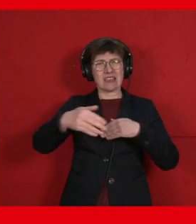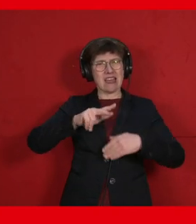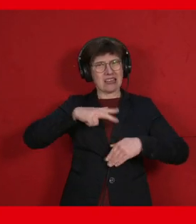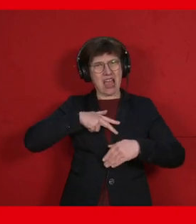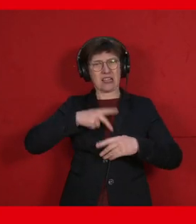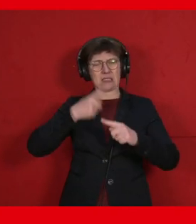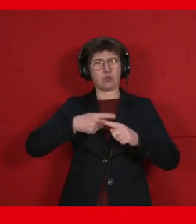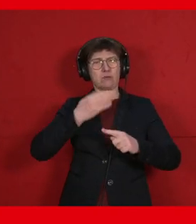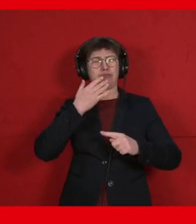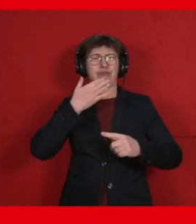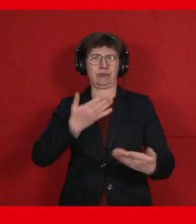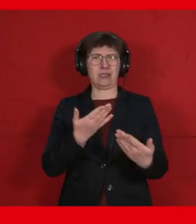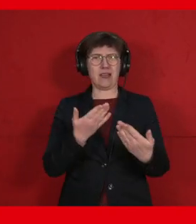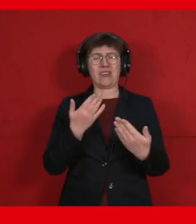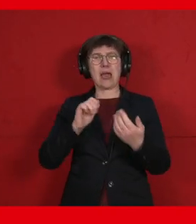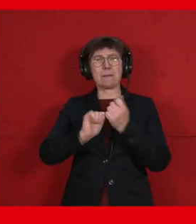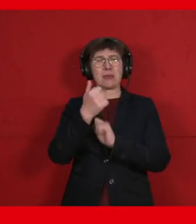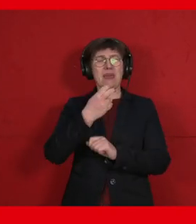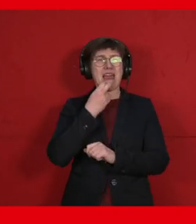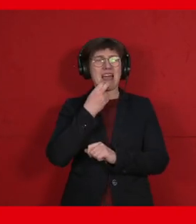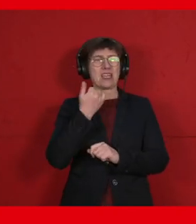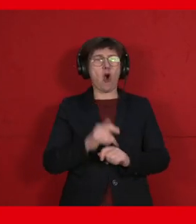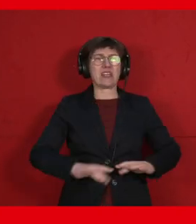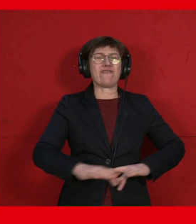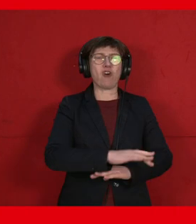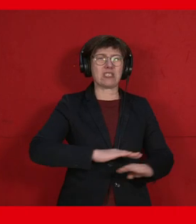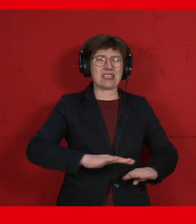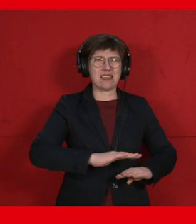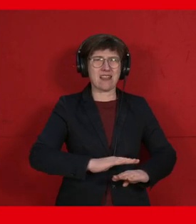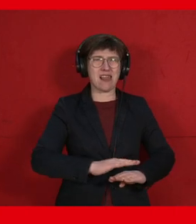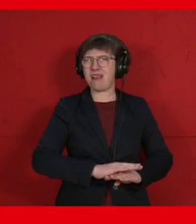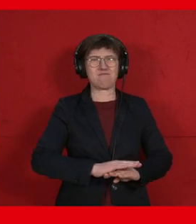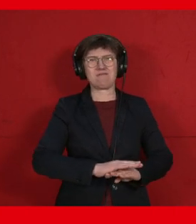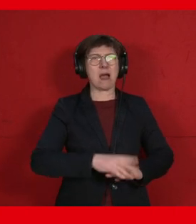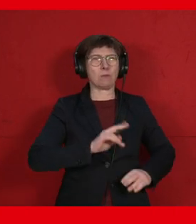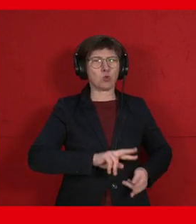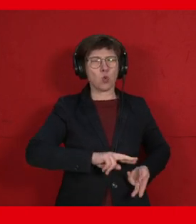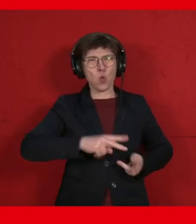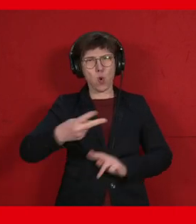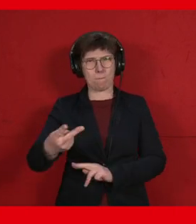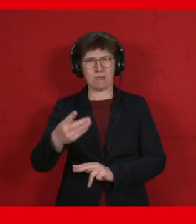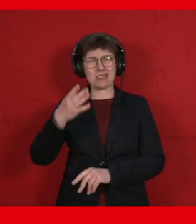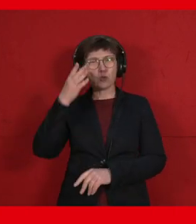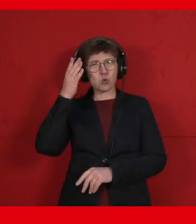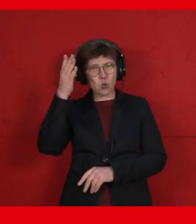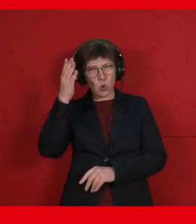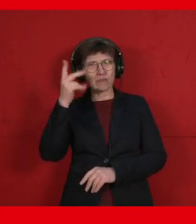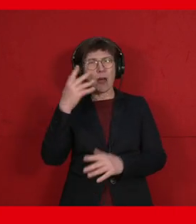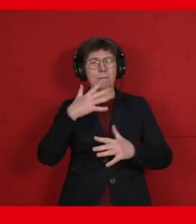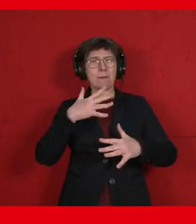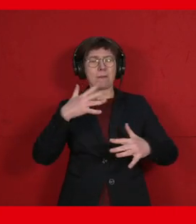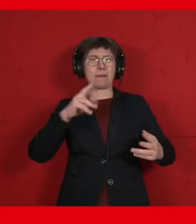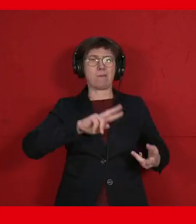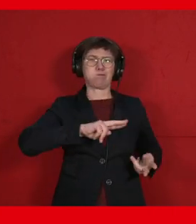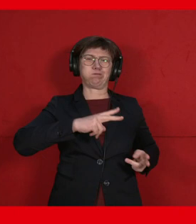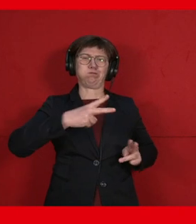diesen Primärenergiebedarf, heute sind das fossile Energieträger, das muss natürlich in der Zukunft immer mehr